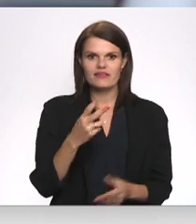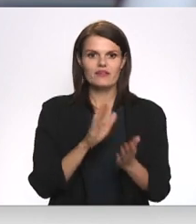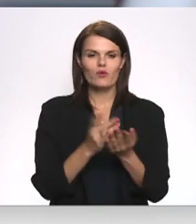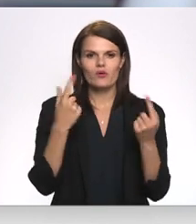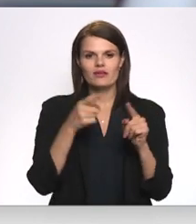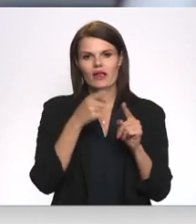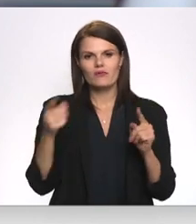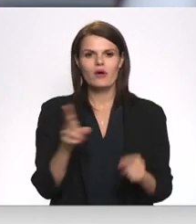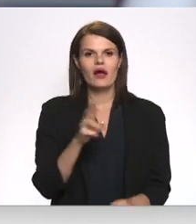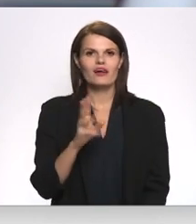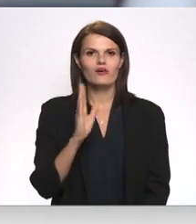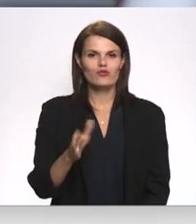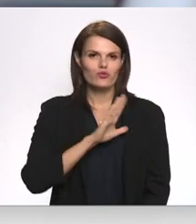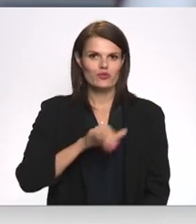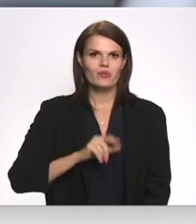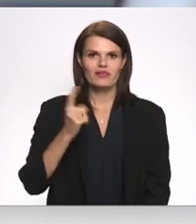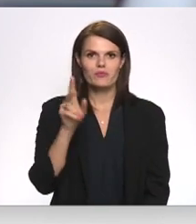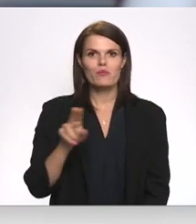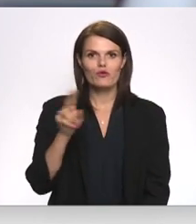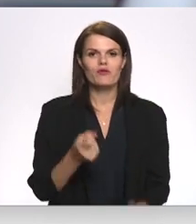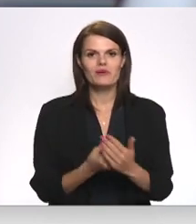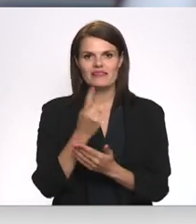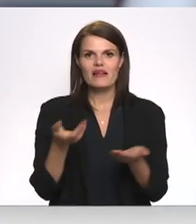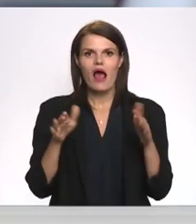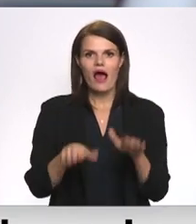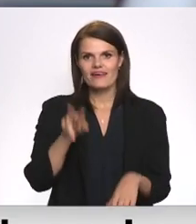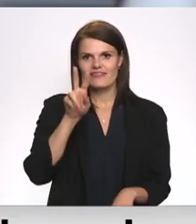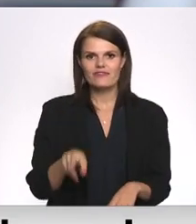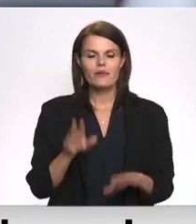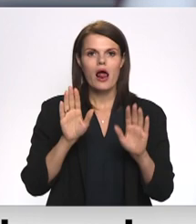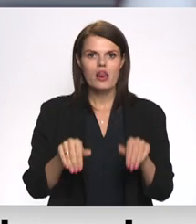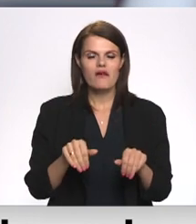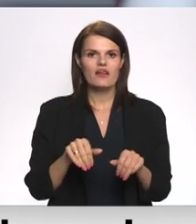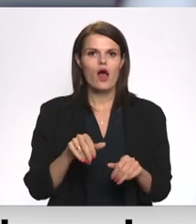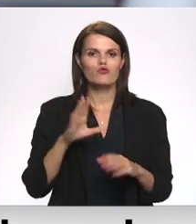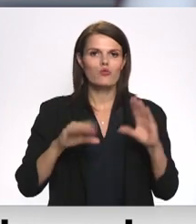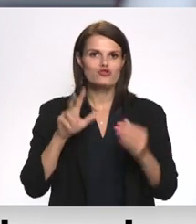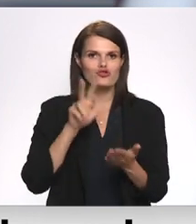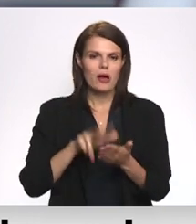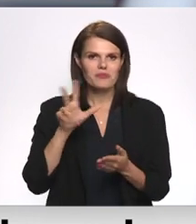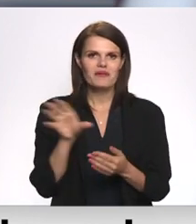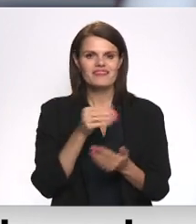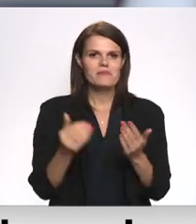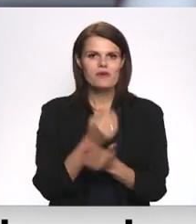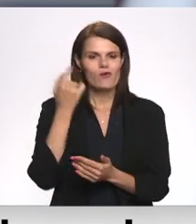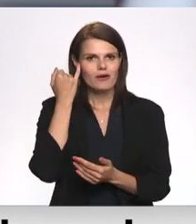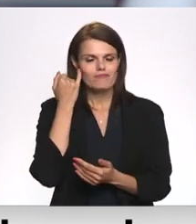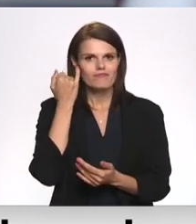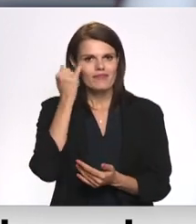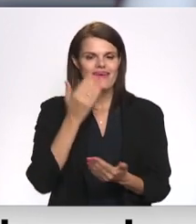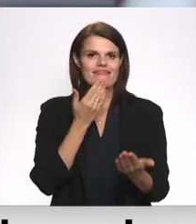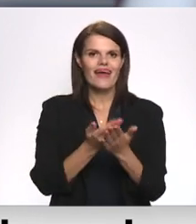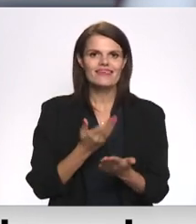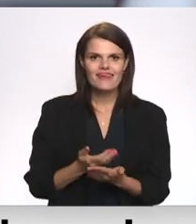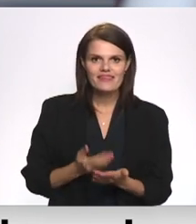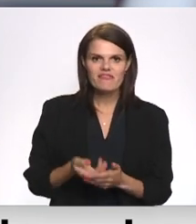pēc 1. novembra, tur burtiski atliks tikai 2 mēneši. Bet lai budžetu apstiprinātu ar visām jaunajām iniciatīvām valdībā un pēc